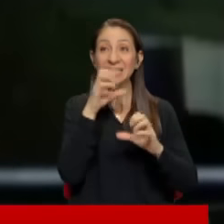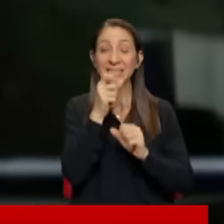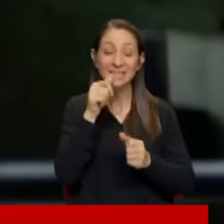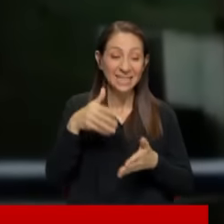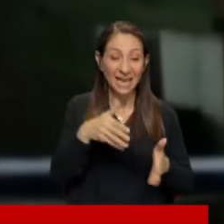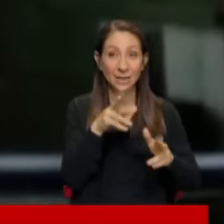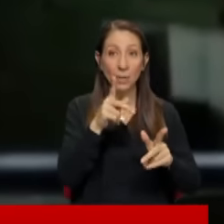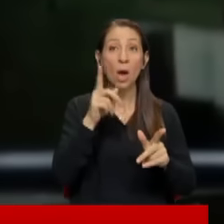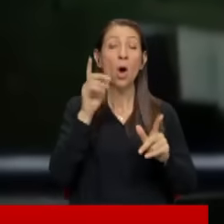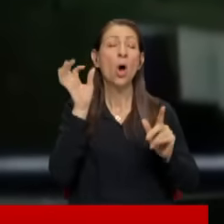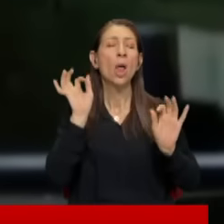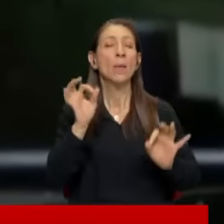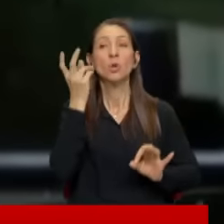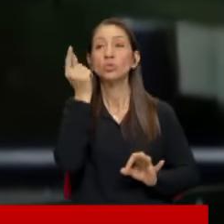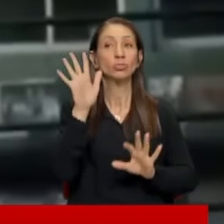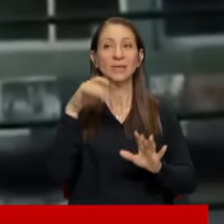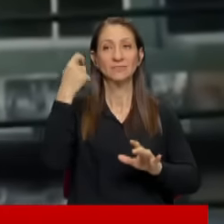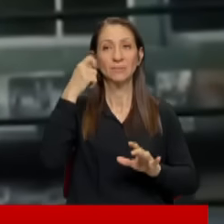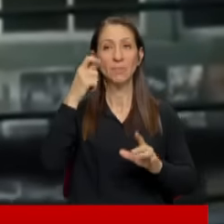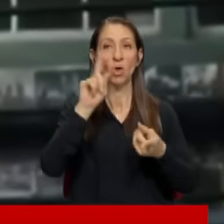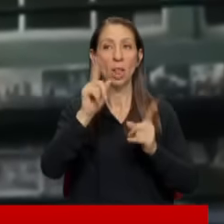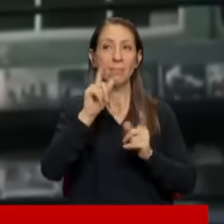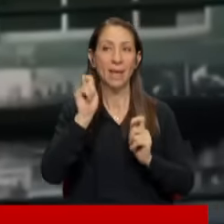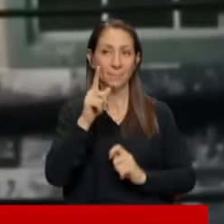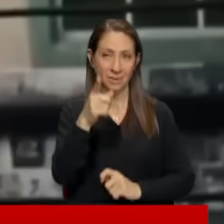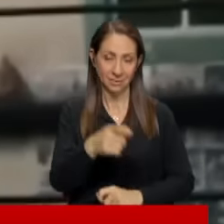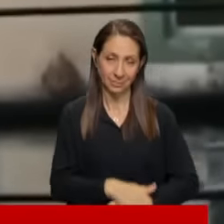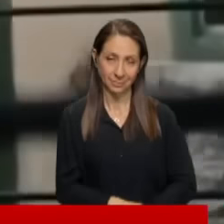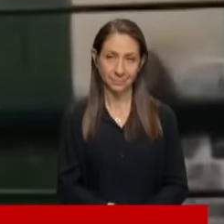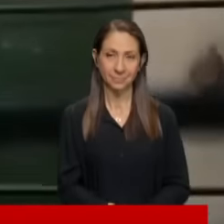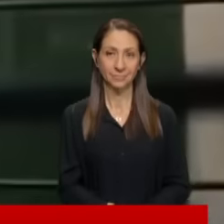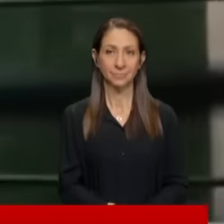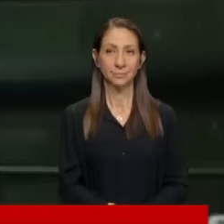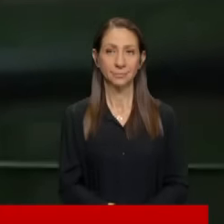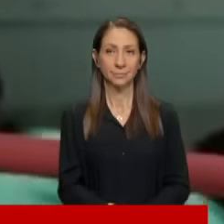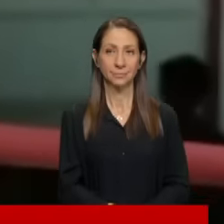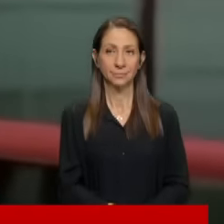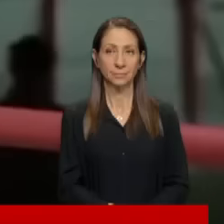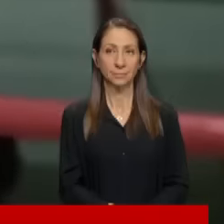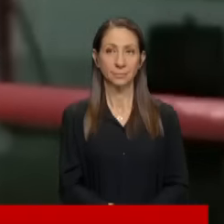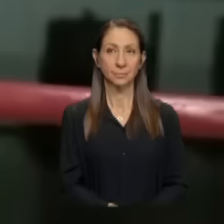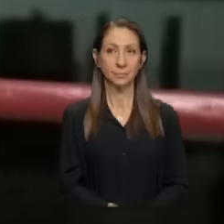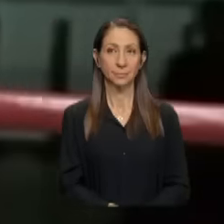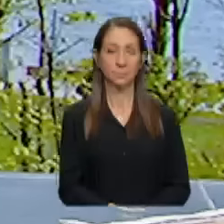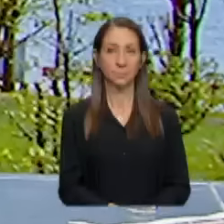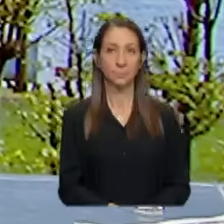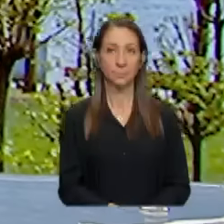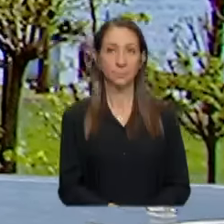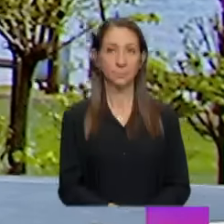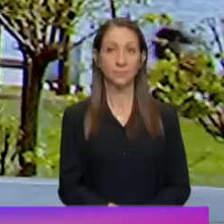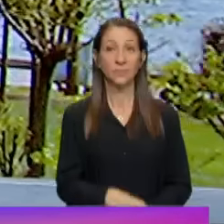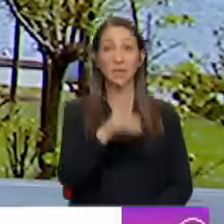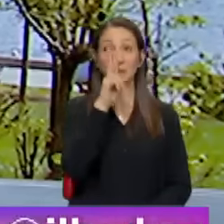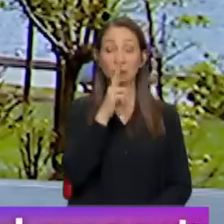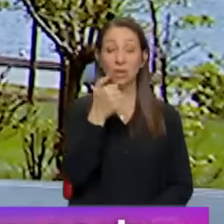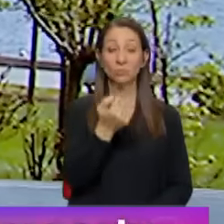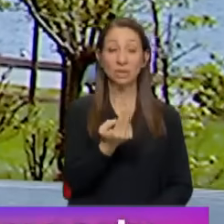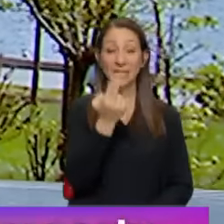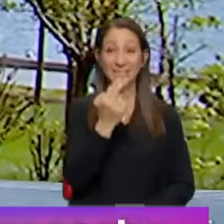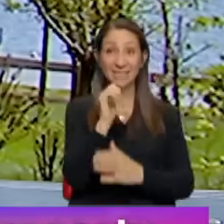gibi Oscar'lı unutulmaz filmlere imza attı. A year and a half later she's fighting for the championship of the world.